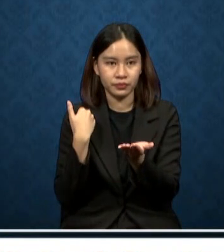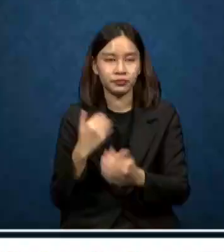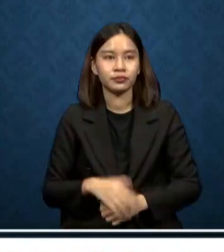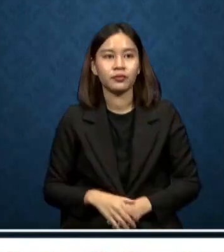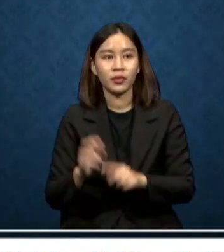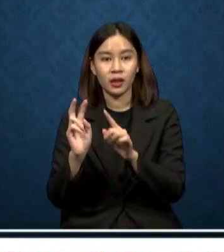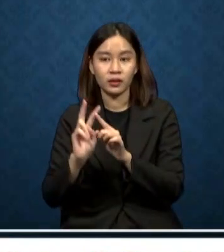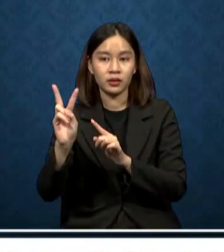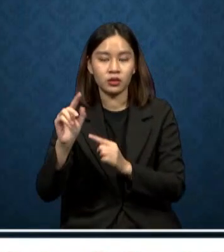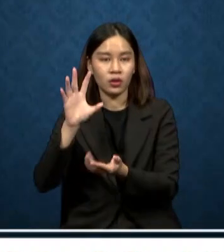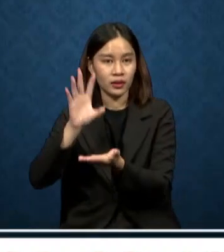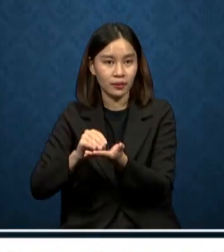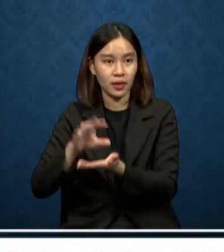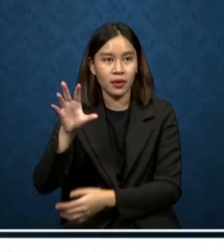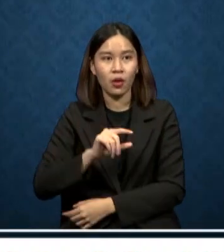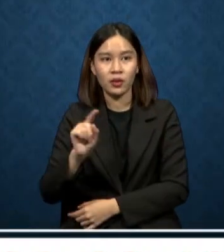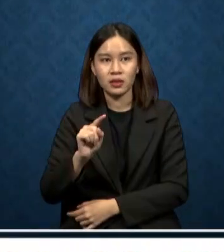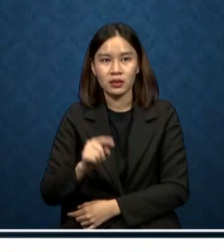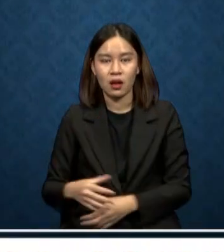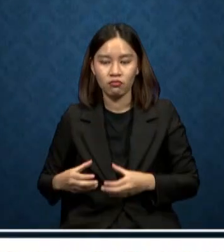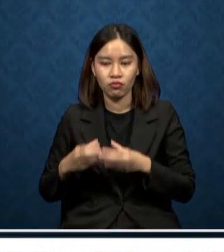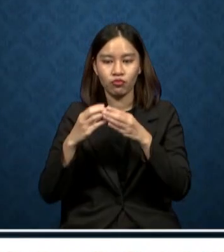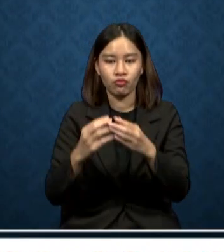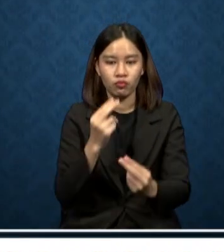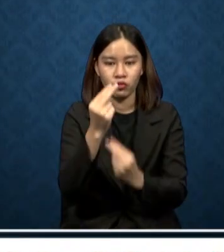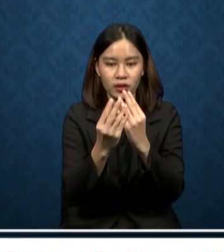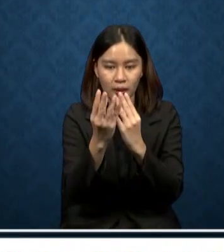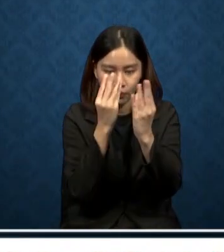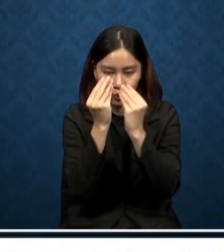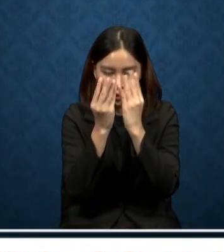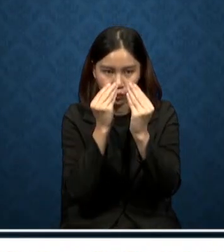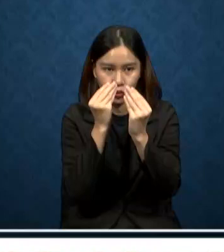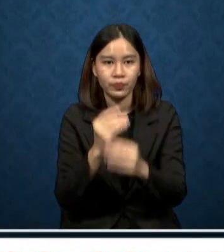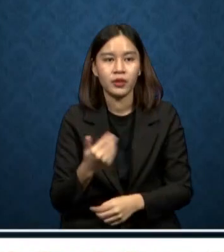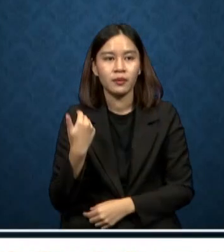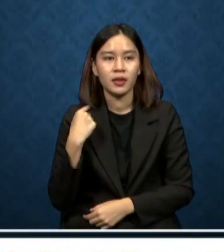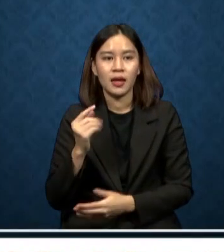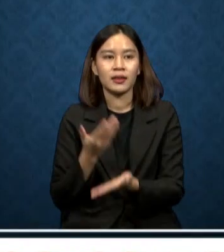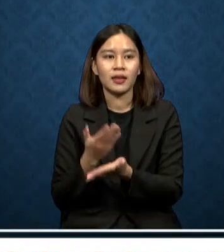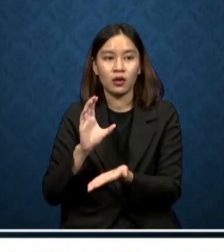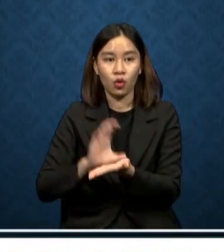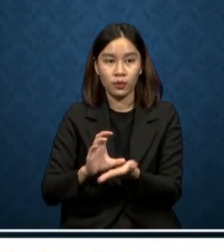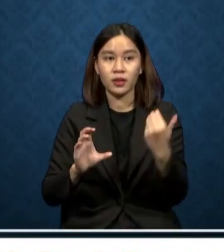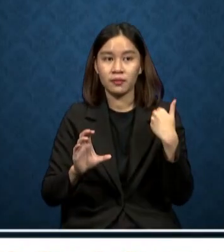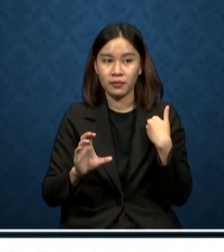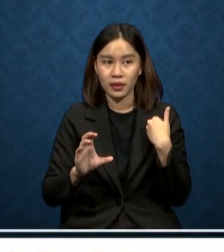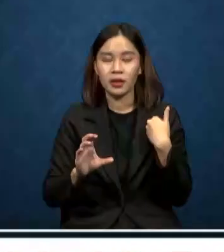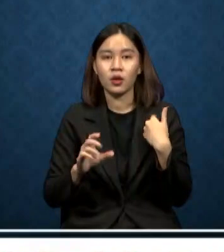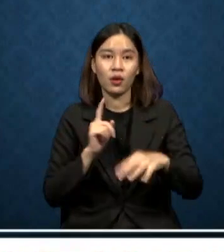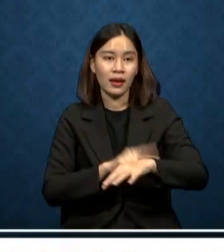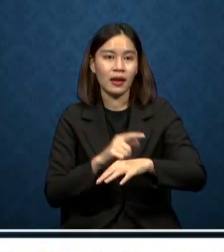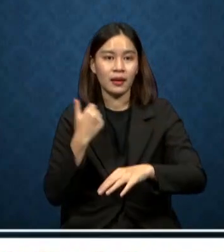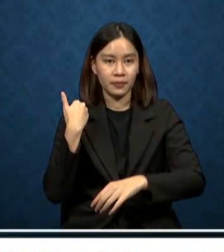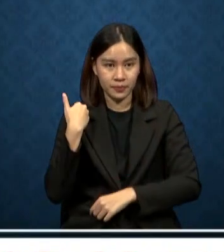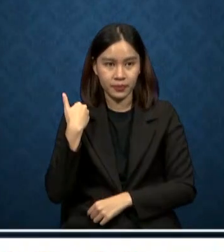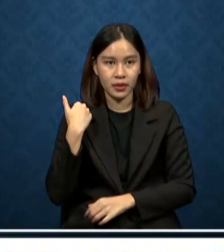ชุที่สองเป็นข้มูลทได้จากการ certifiedพื้ที่สุข ศาพูงานก็ประกัวางกรมาวที่เรามีอยู่เวลาที่เรามีอยู่นะครับ